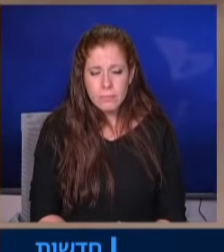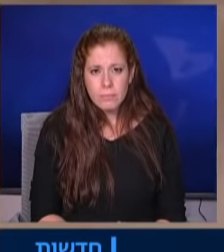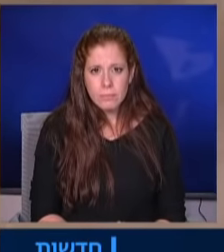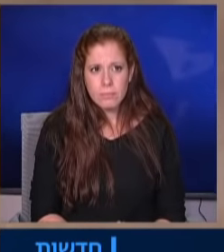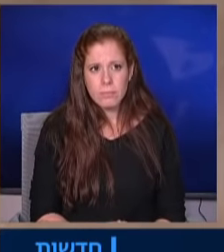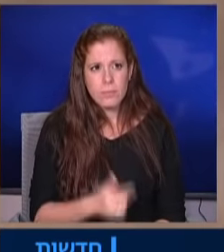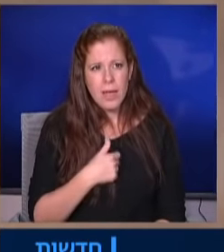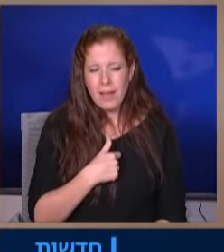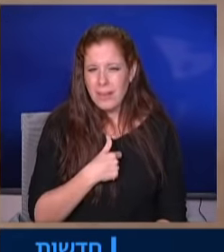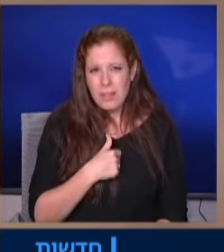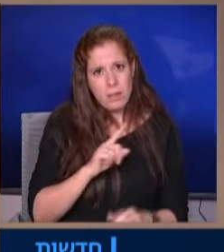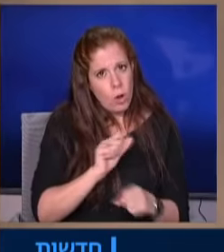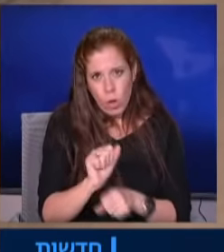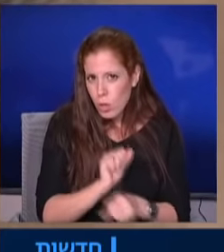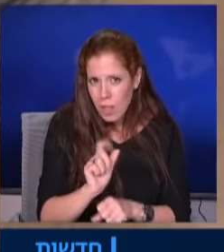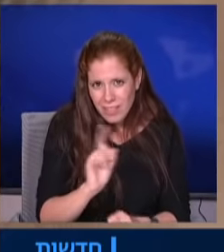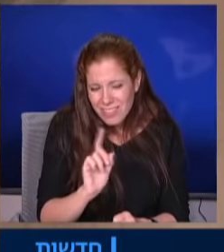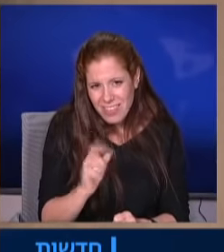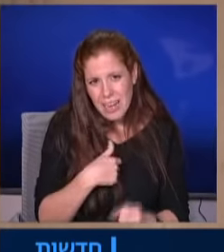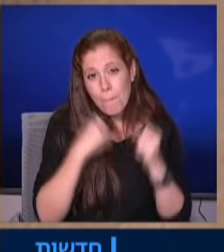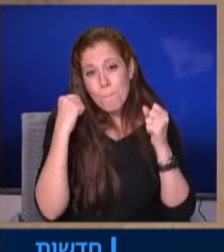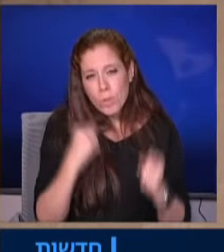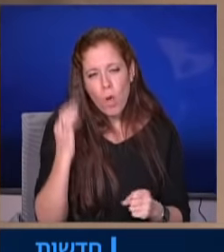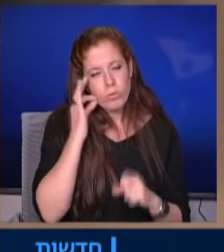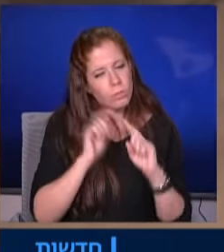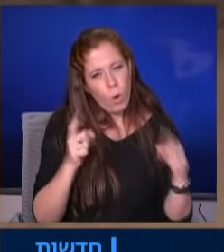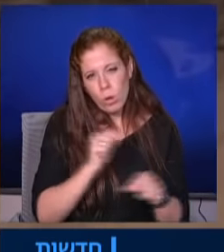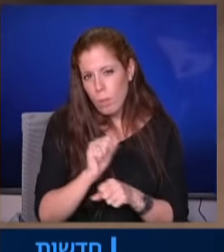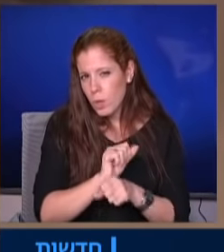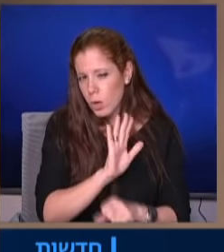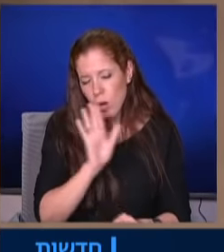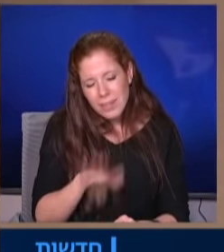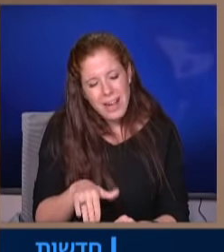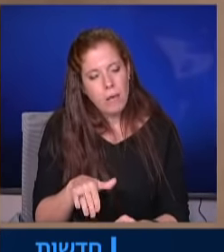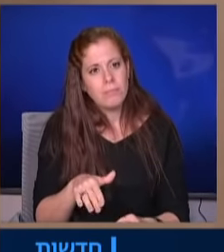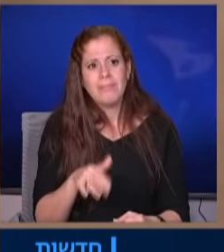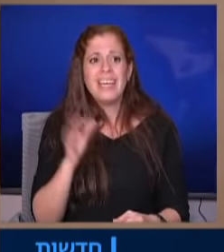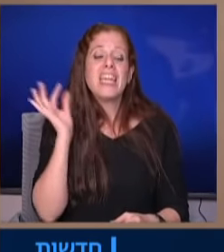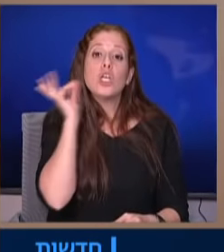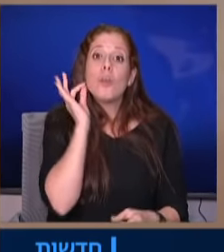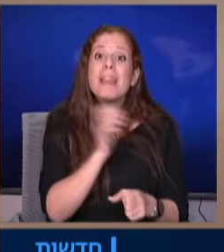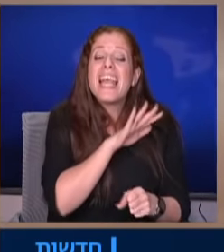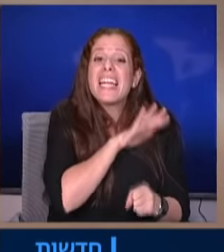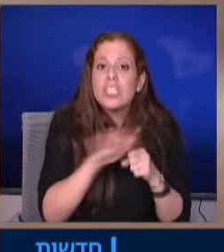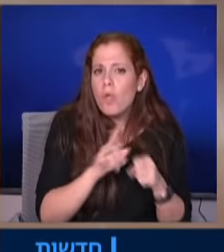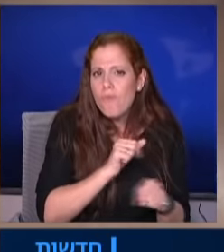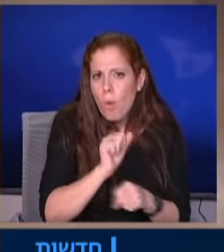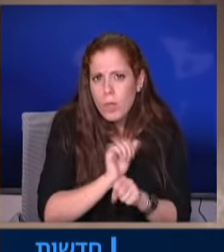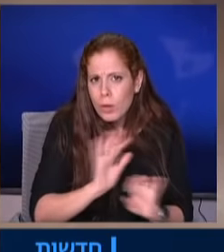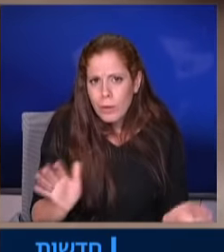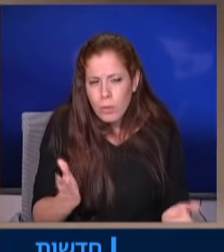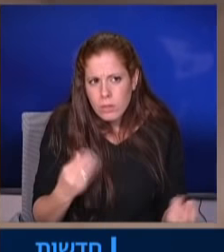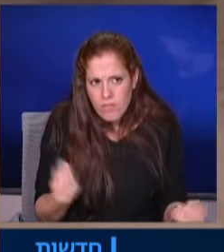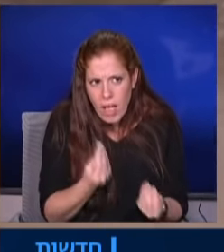אני לא הלכתי להתלונן, אני גם בטוחה שנשים אחרות לא הולכות להתלונן. נשים נאנסות ולא מתלוננות. זה דברים שלא יוצאים